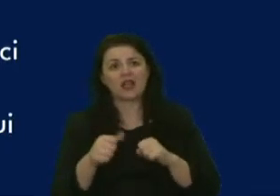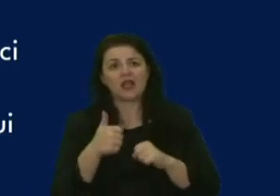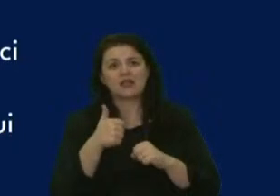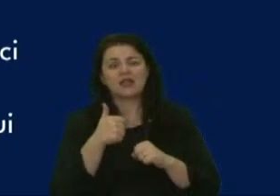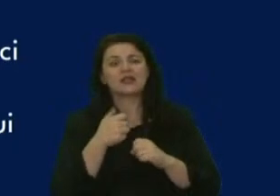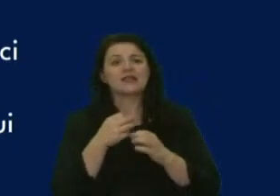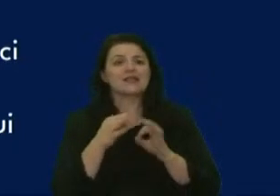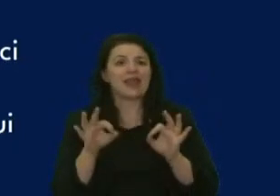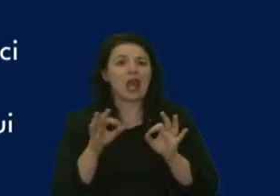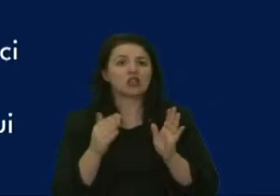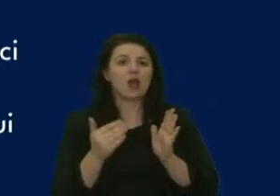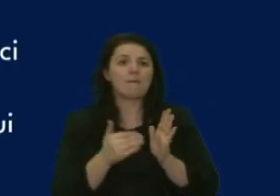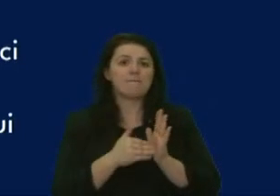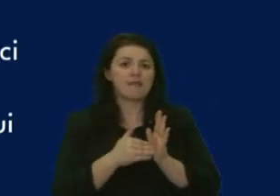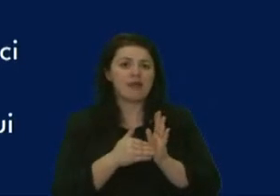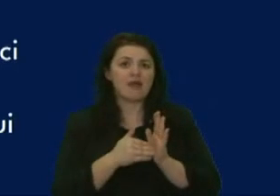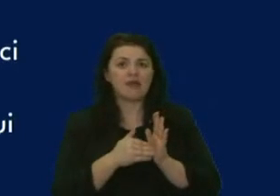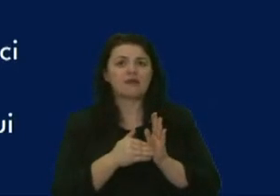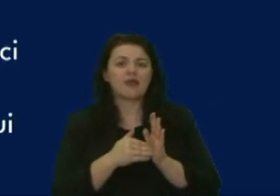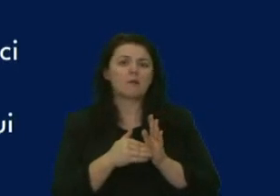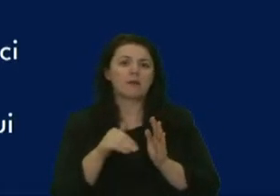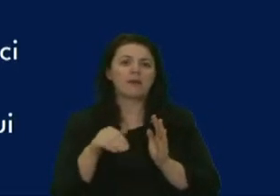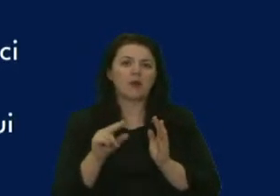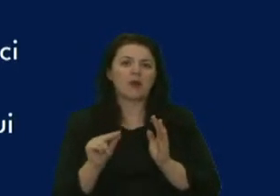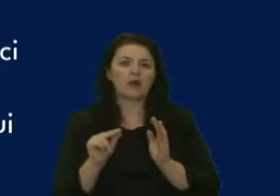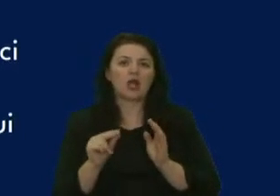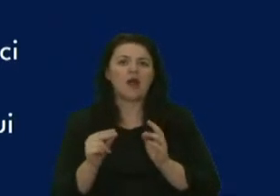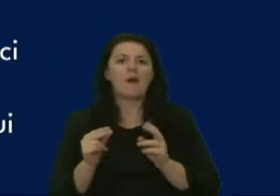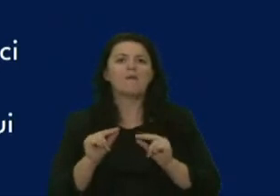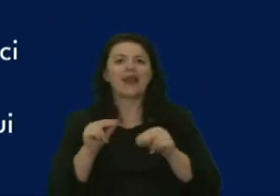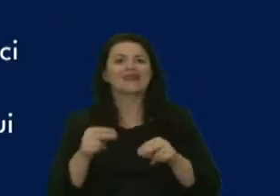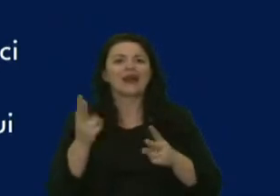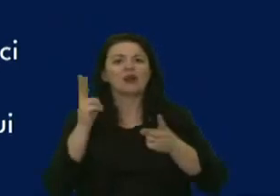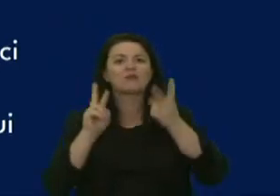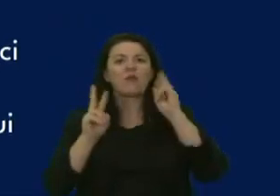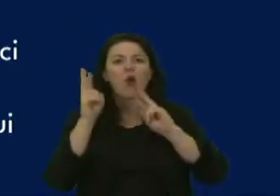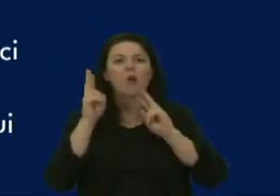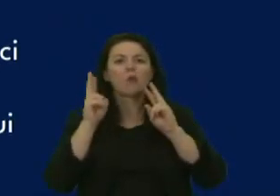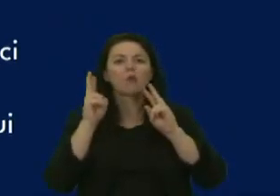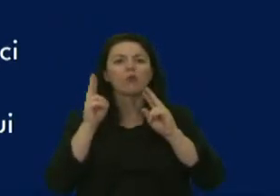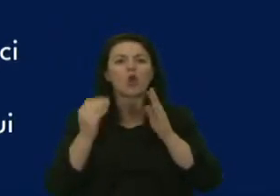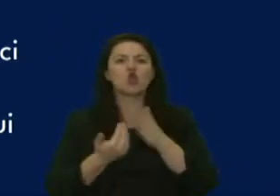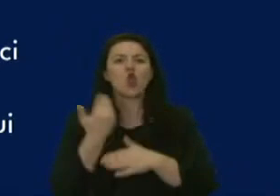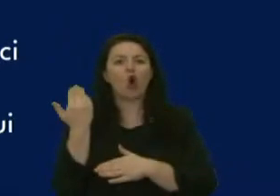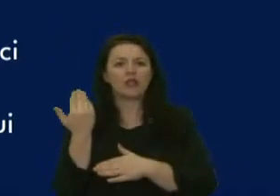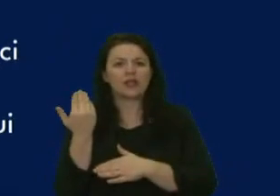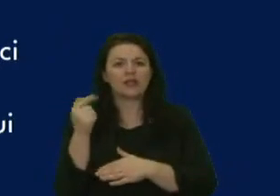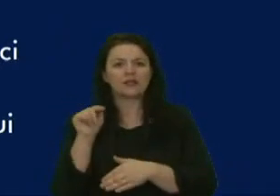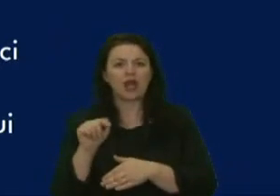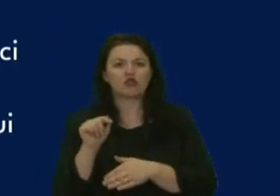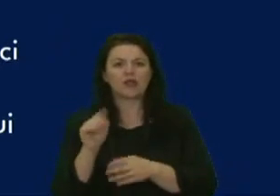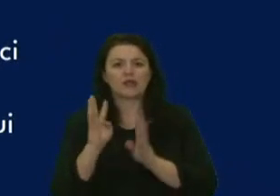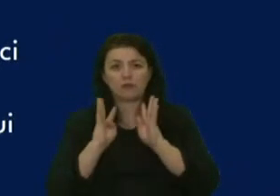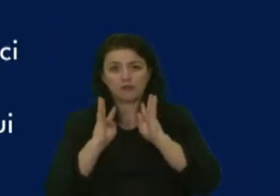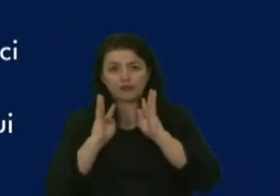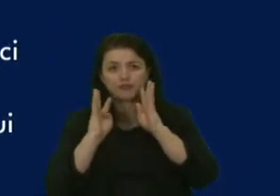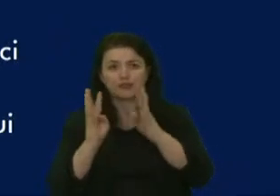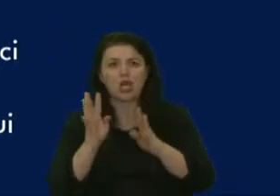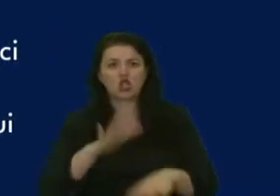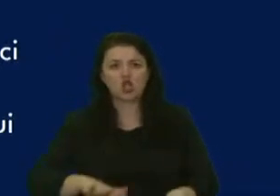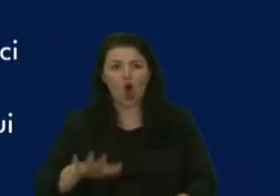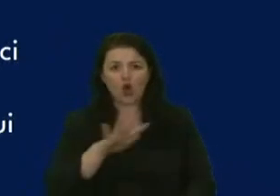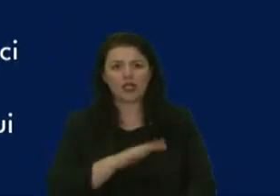1086 de m p inclusiv plantare de arbori noi 73 de arbori noi vor fi plantați în această în această